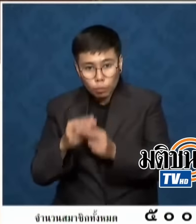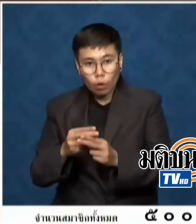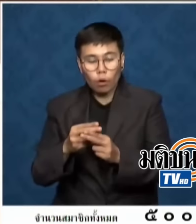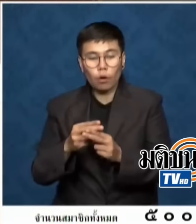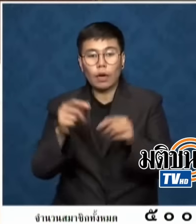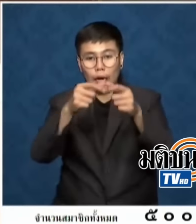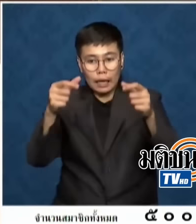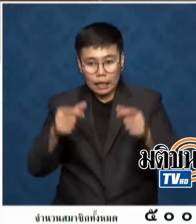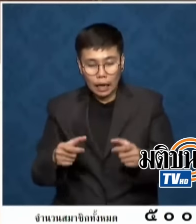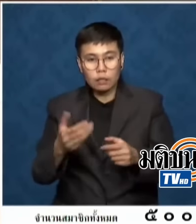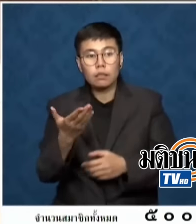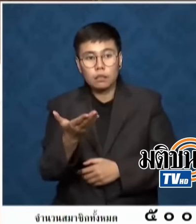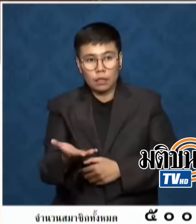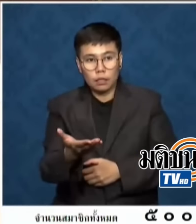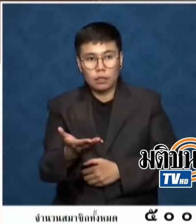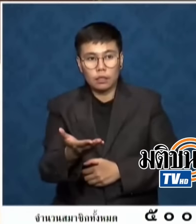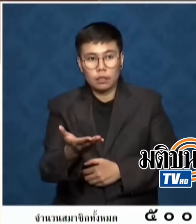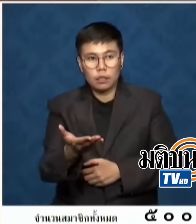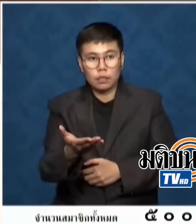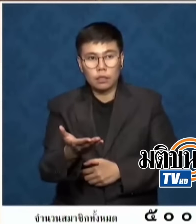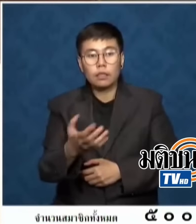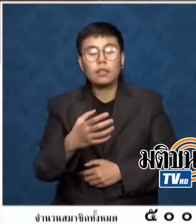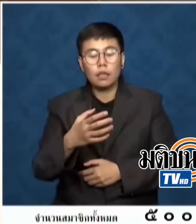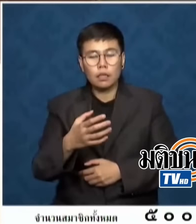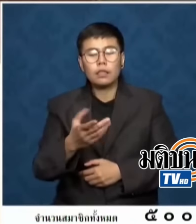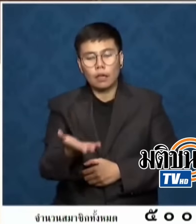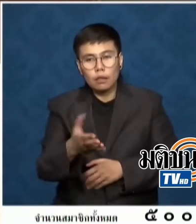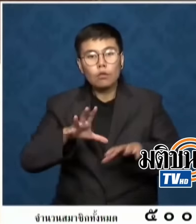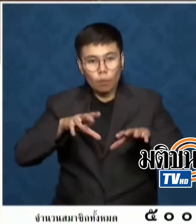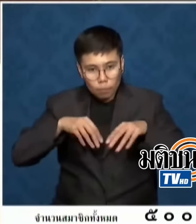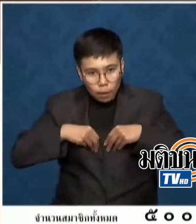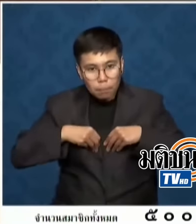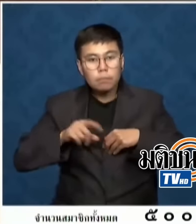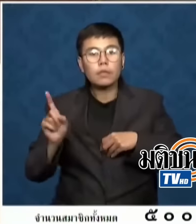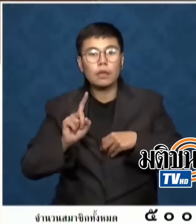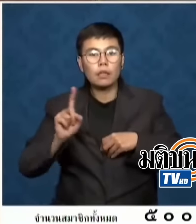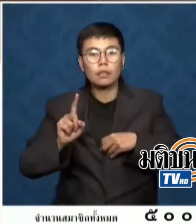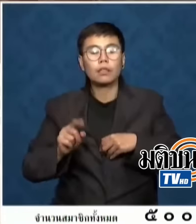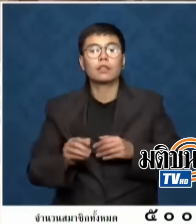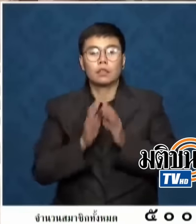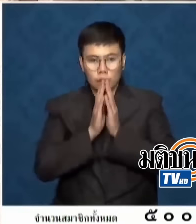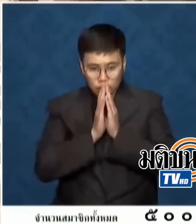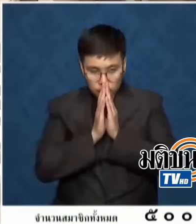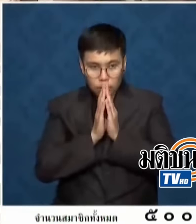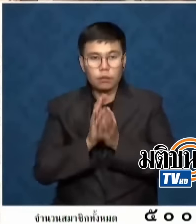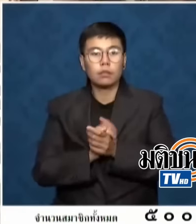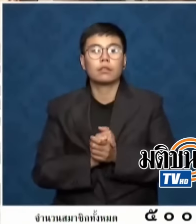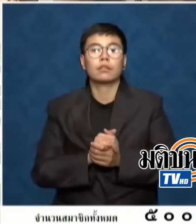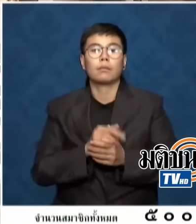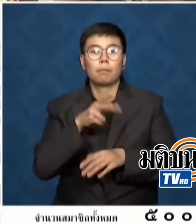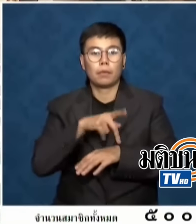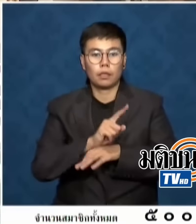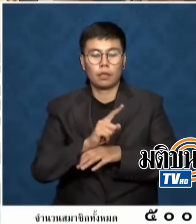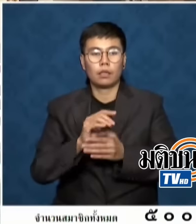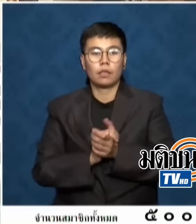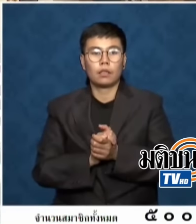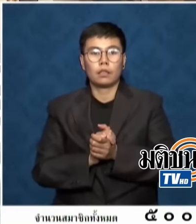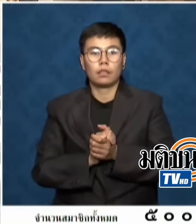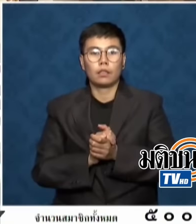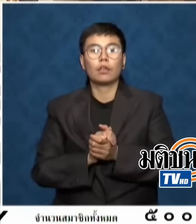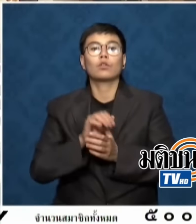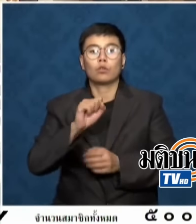ท่านจะเห็นด้วยยังไงนะครับเชิญครับ กราบเรียนท่านประธานนะคะแล้วก็สมา